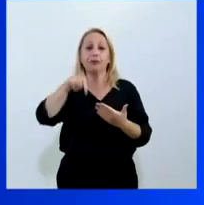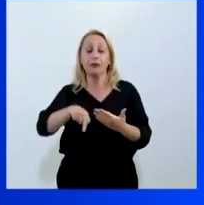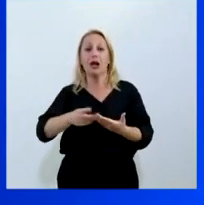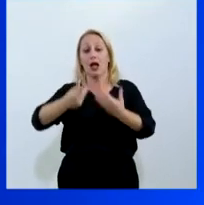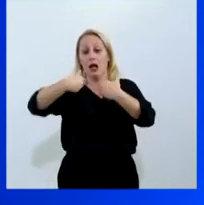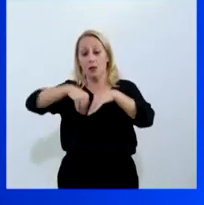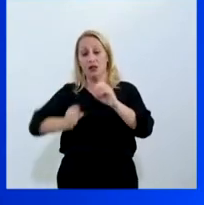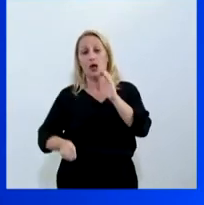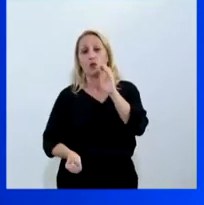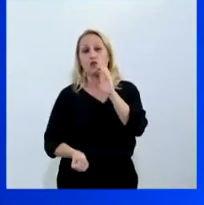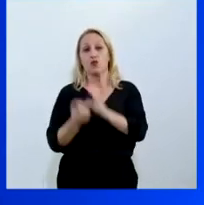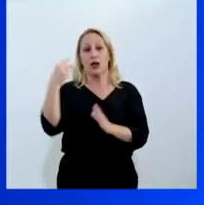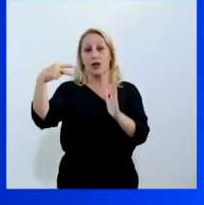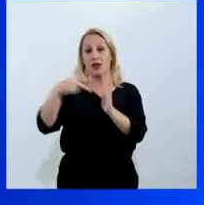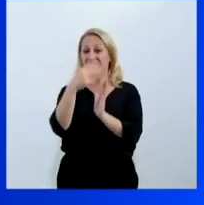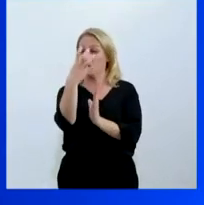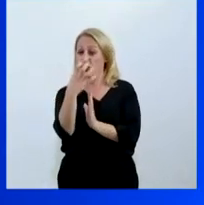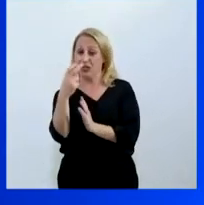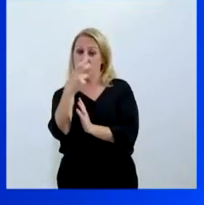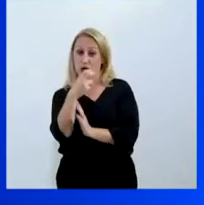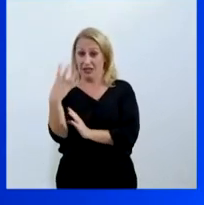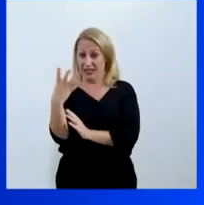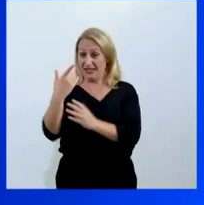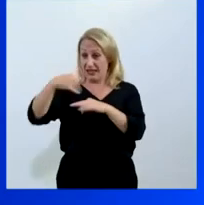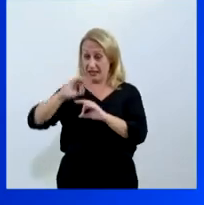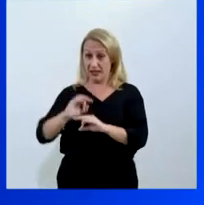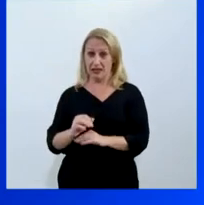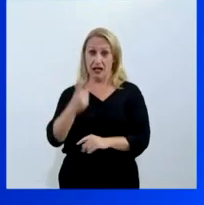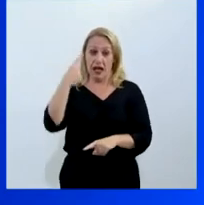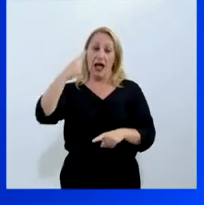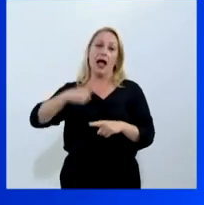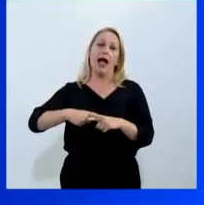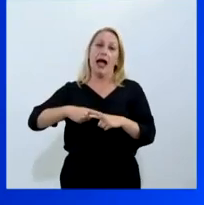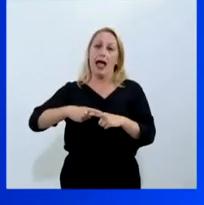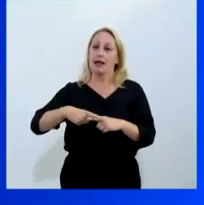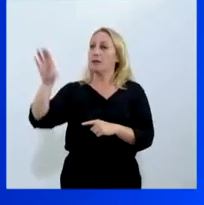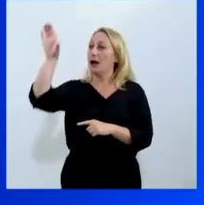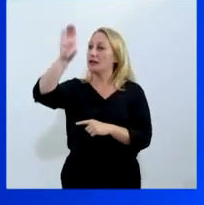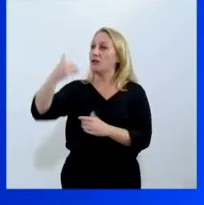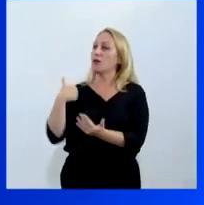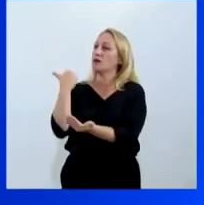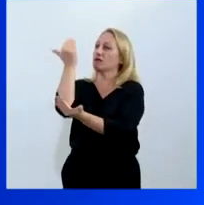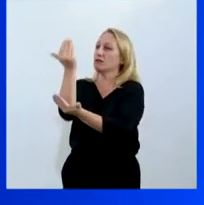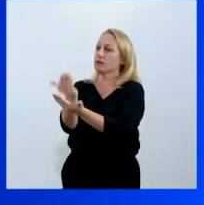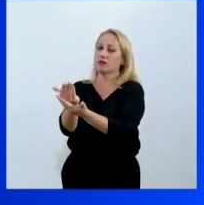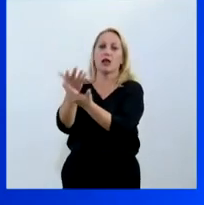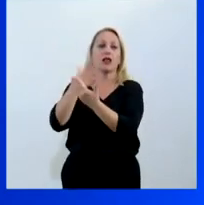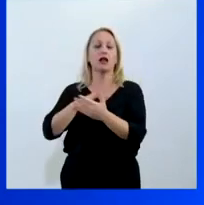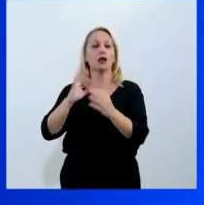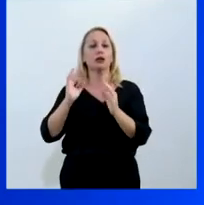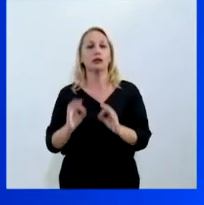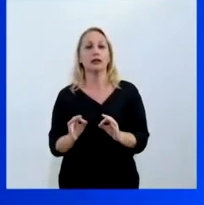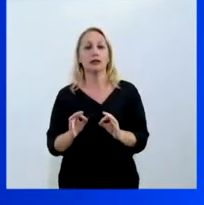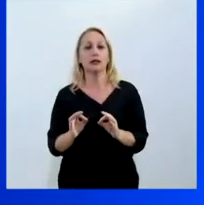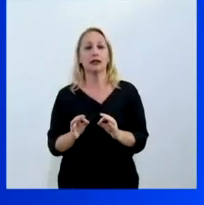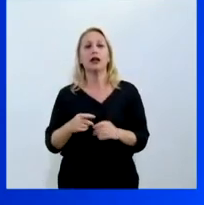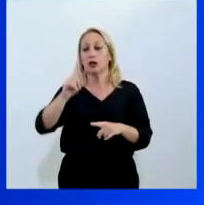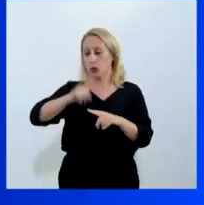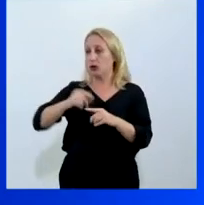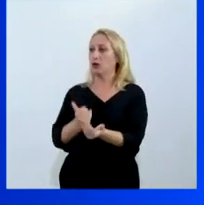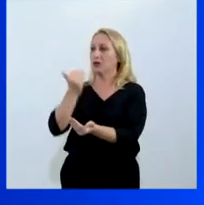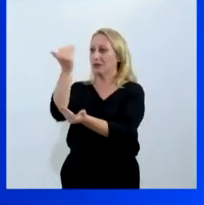νέου αποθεματικού το 2024 και το πρώτο ελληνικό αίτημα το οποίο θα κατατεθεί θα είναι το ελληνικό